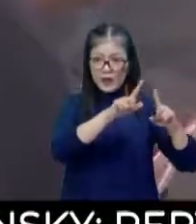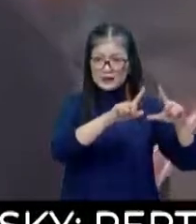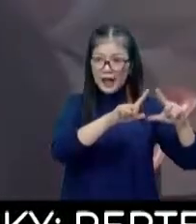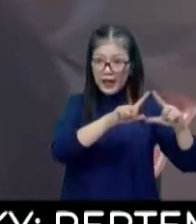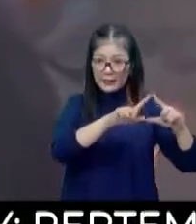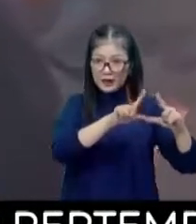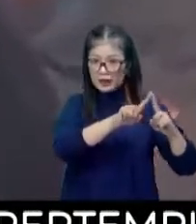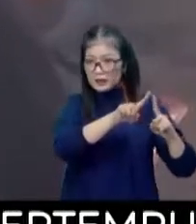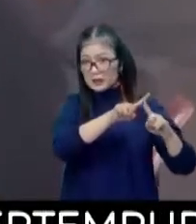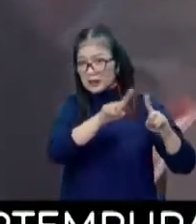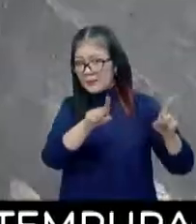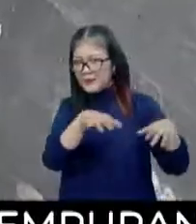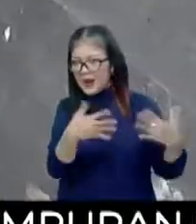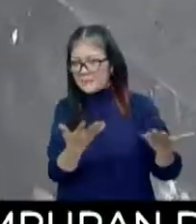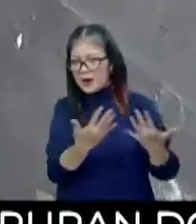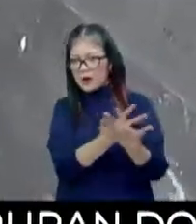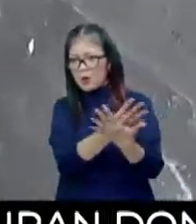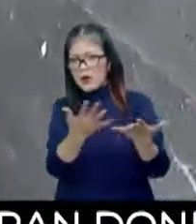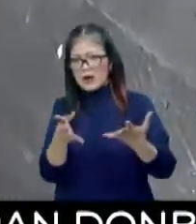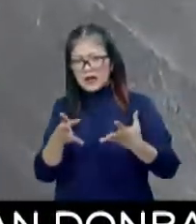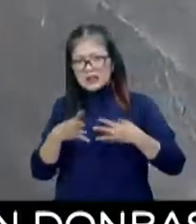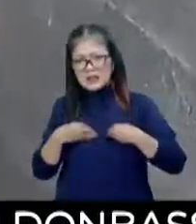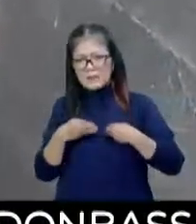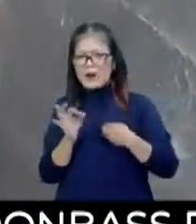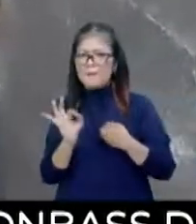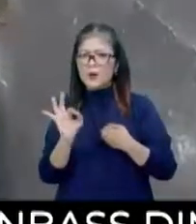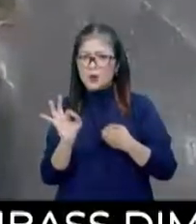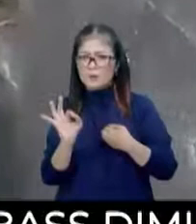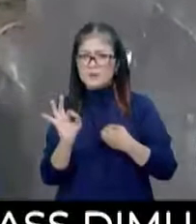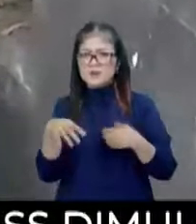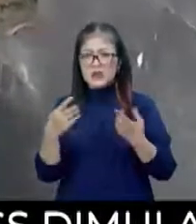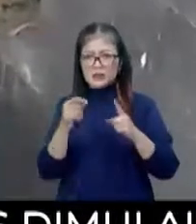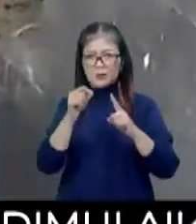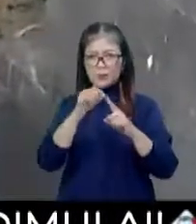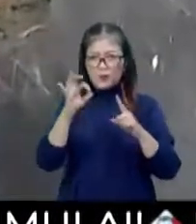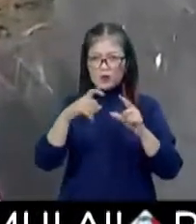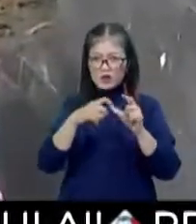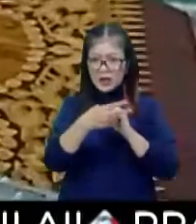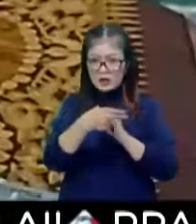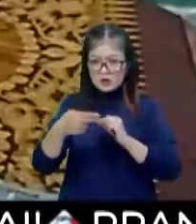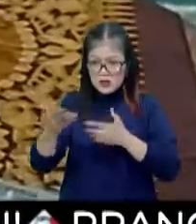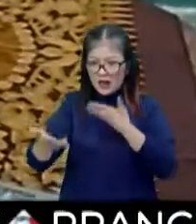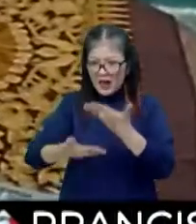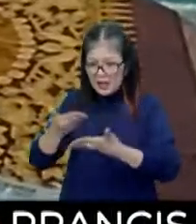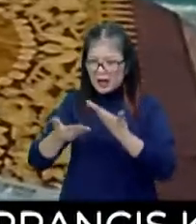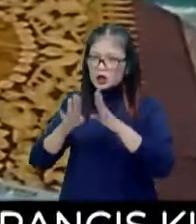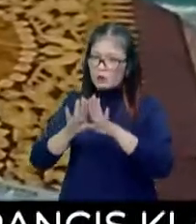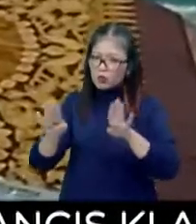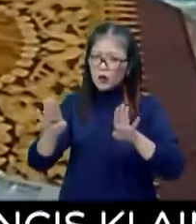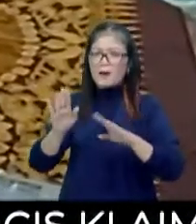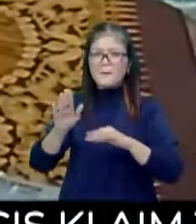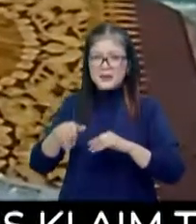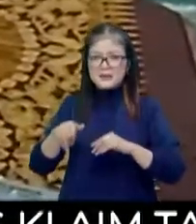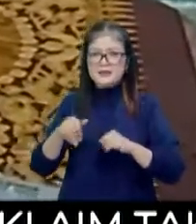penerima bantuan yang belum mencairkan membuat pihak PT Pos Indonesia masih terus membuka layanan pencairan BLT. Berdasarkan